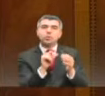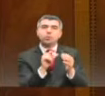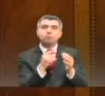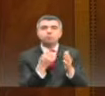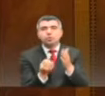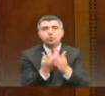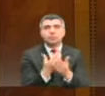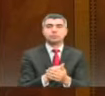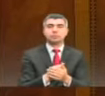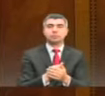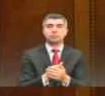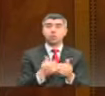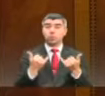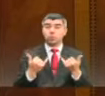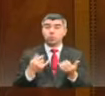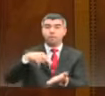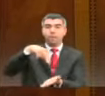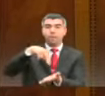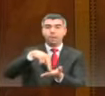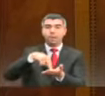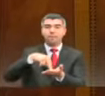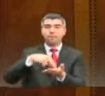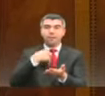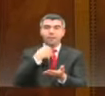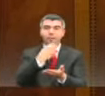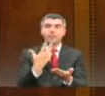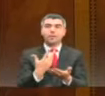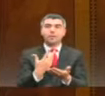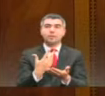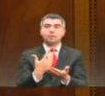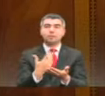نتقدم أمامكم فإننا كلنا ثقة